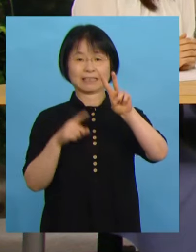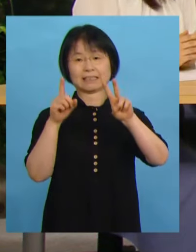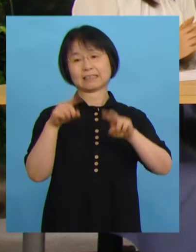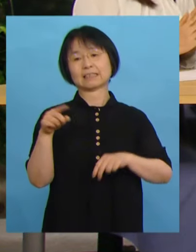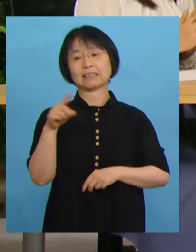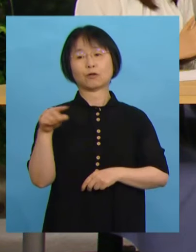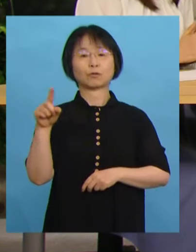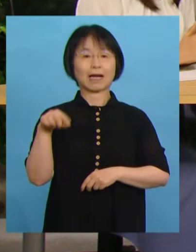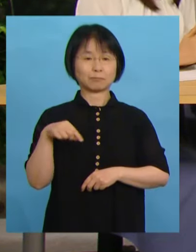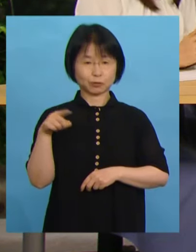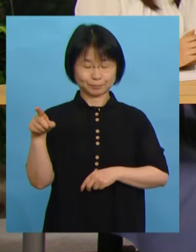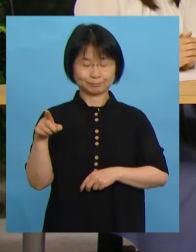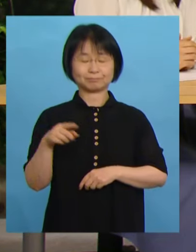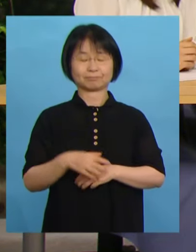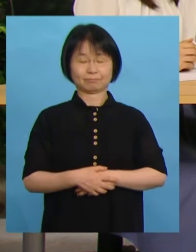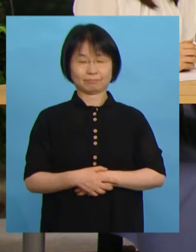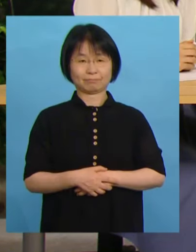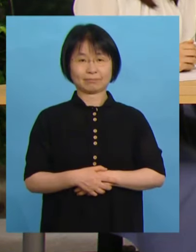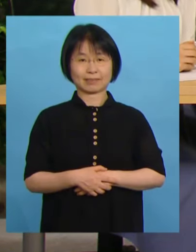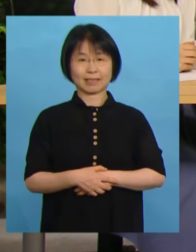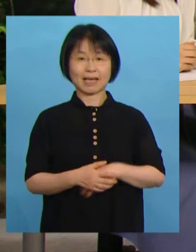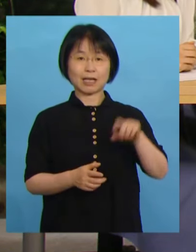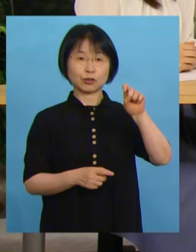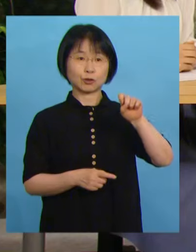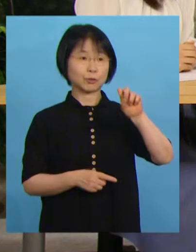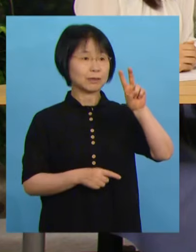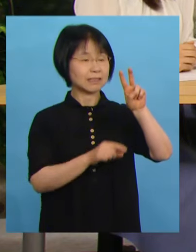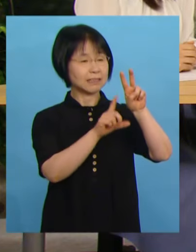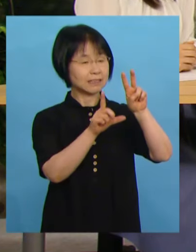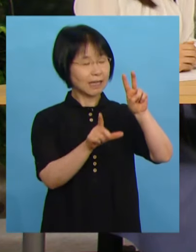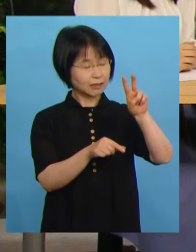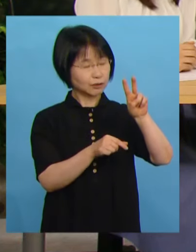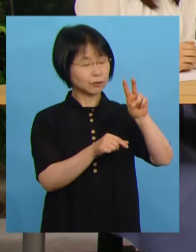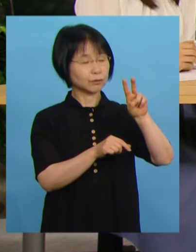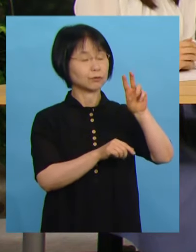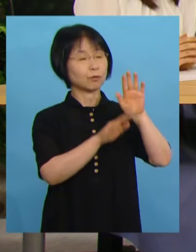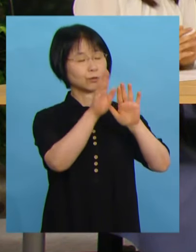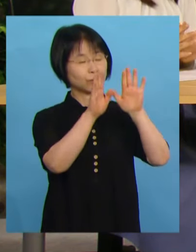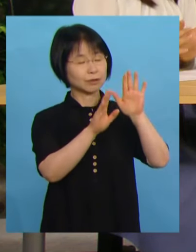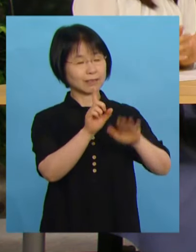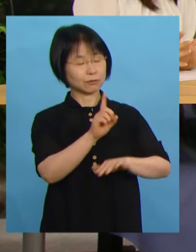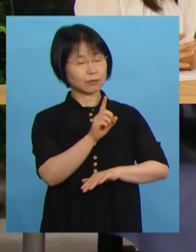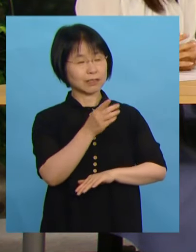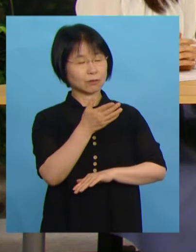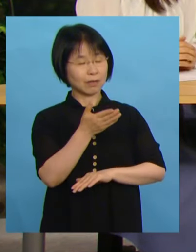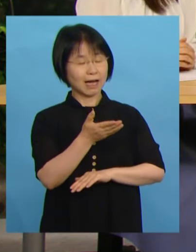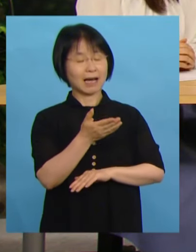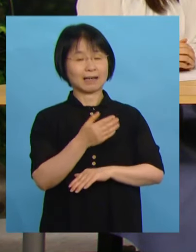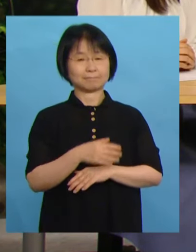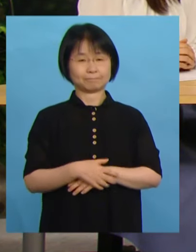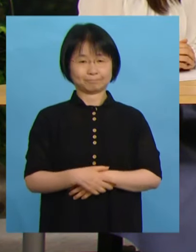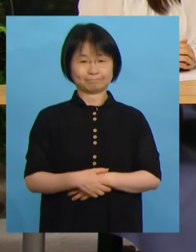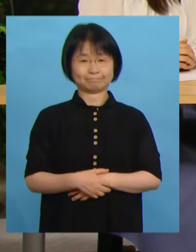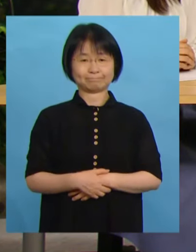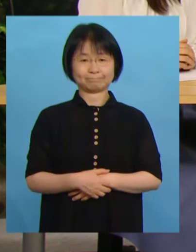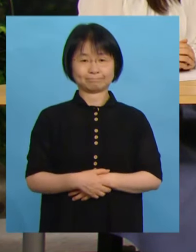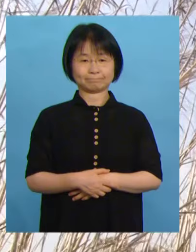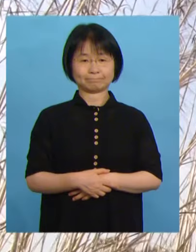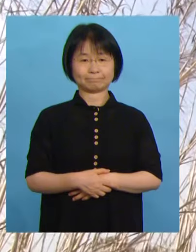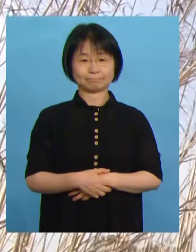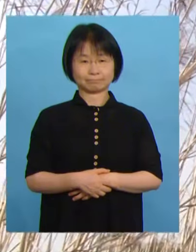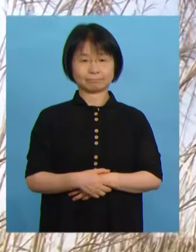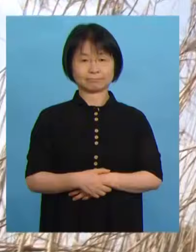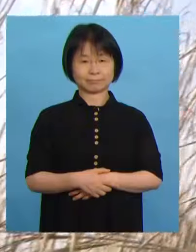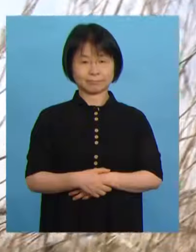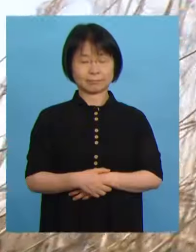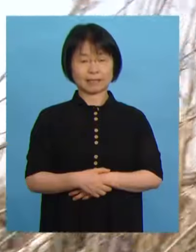んですね。そして先ほど12月にはヨシ狩りもされていると伺いましたが、このヨシ狩りはどんな様子なんでしょうか。 は